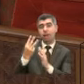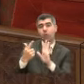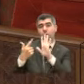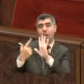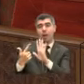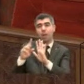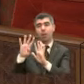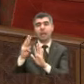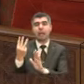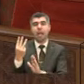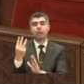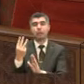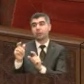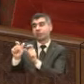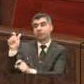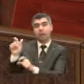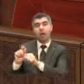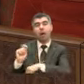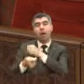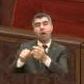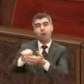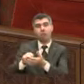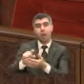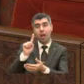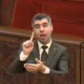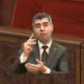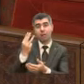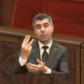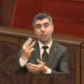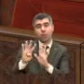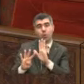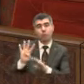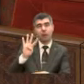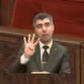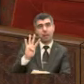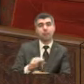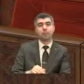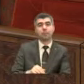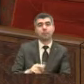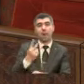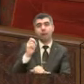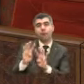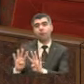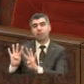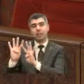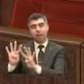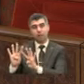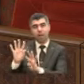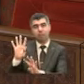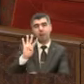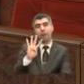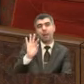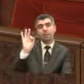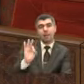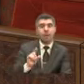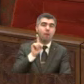3713 مستفيد في البادية، منهم 1349 سنة 2018، 45% منهم من